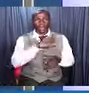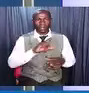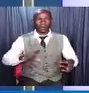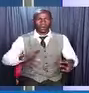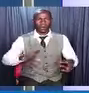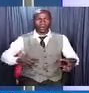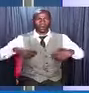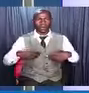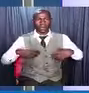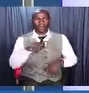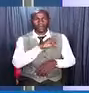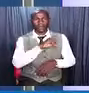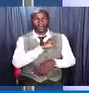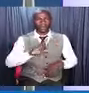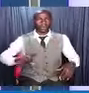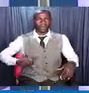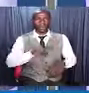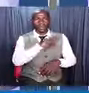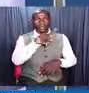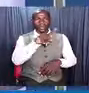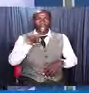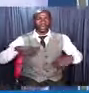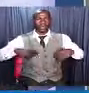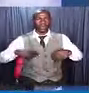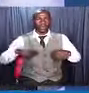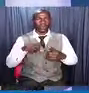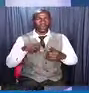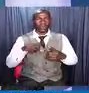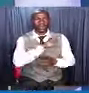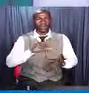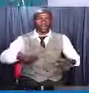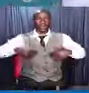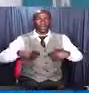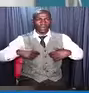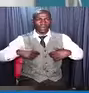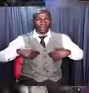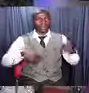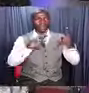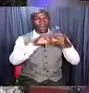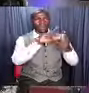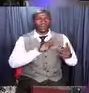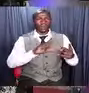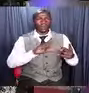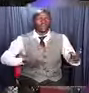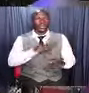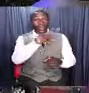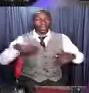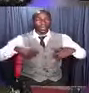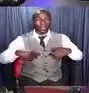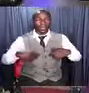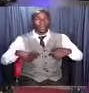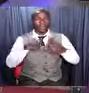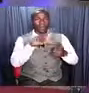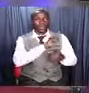Nawe utajifurahisha kwa Bwana. You will delight yourself in the Lord. Nawe utajifurahisha kwa Bwana. You will delight yourself in the Lord. You will delight yourself in the